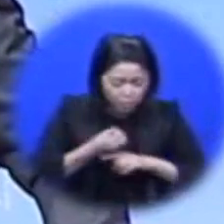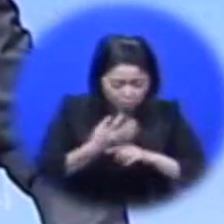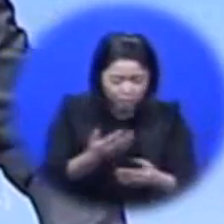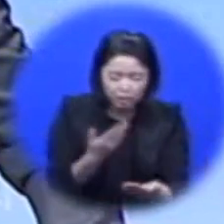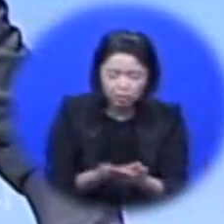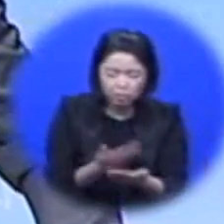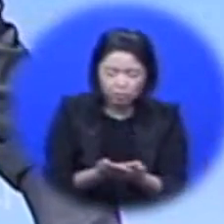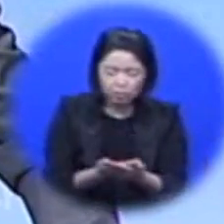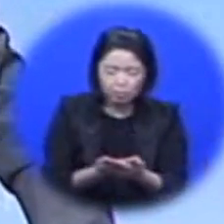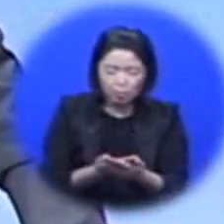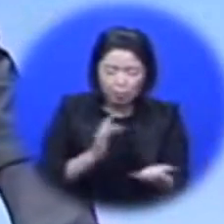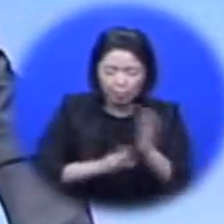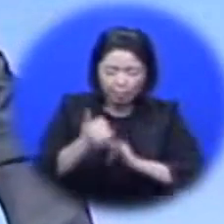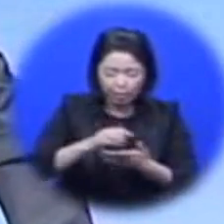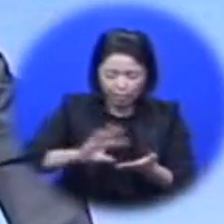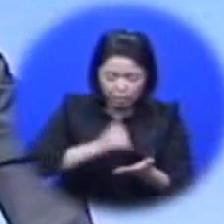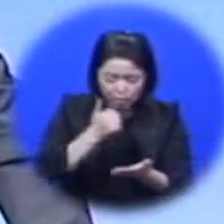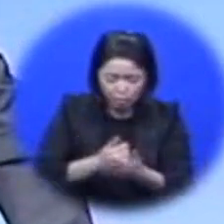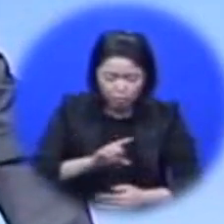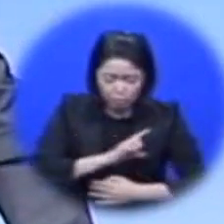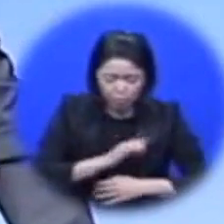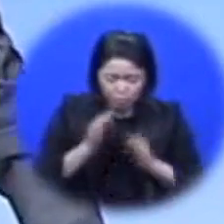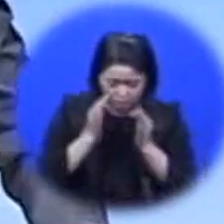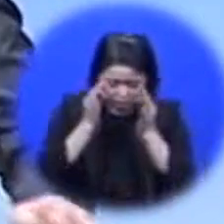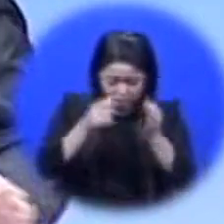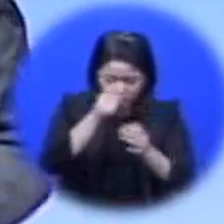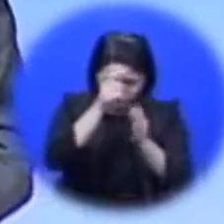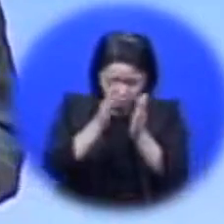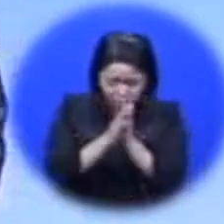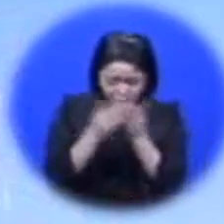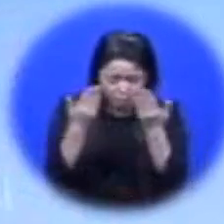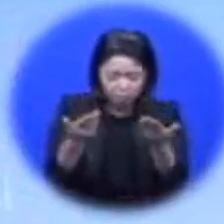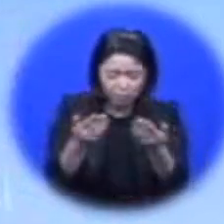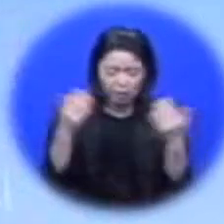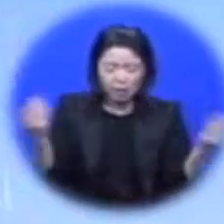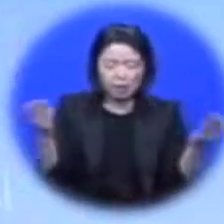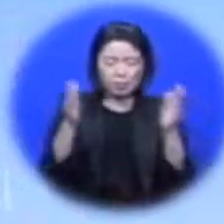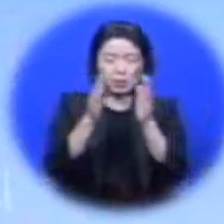주님, 예수 그리스도 이름으로 간절히 기도합니다. 아멘.